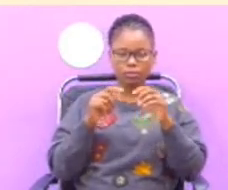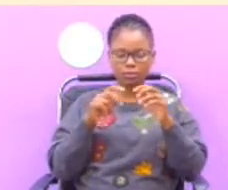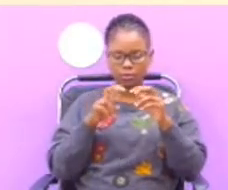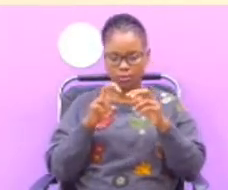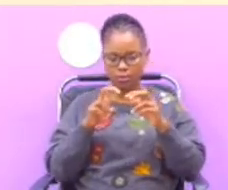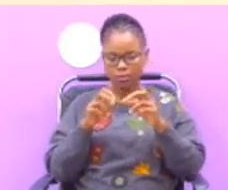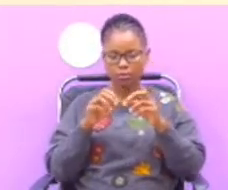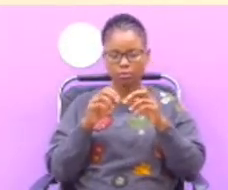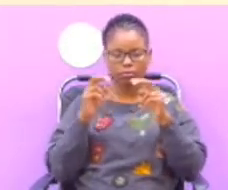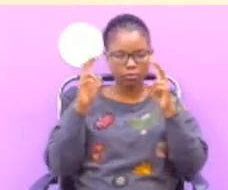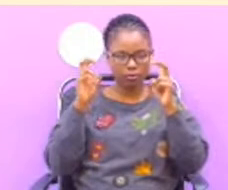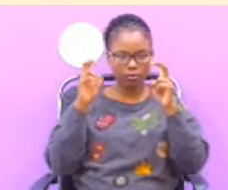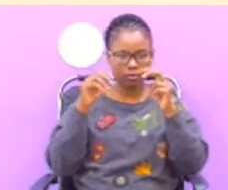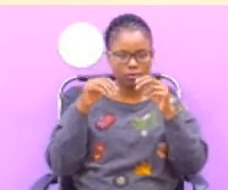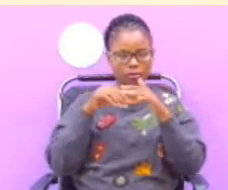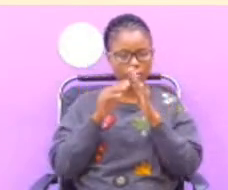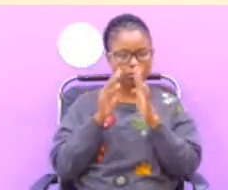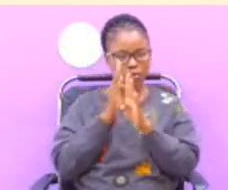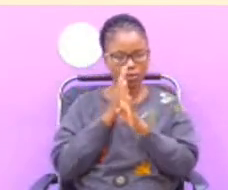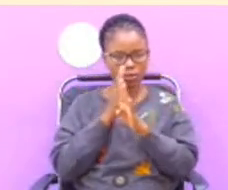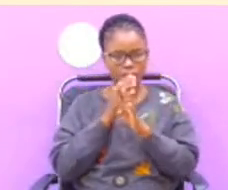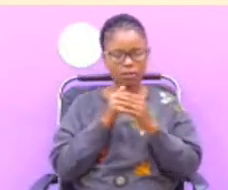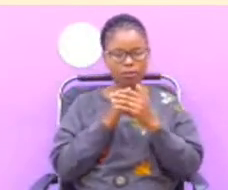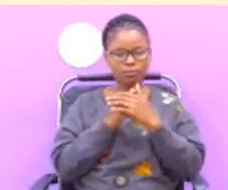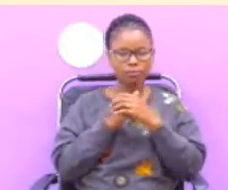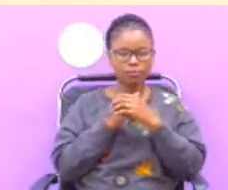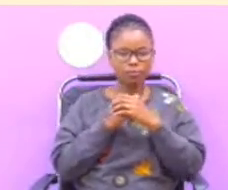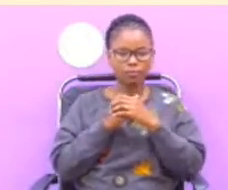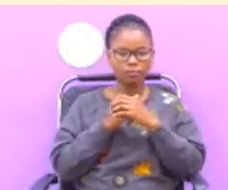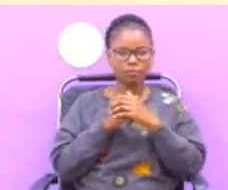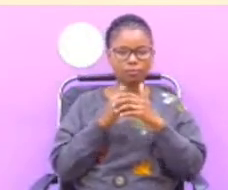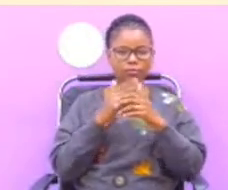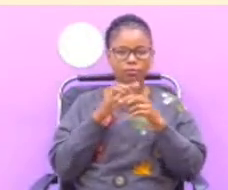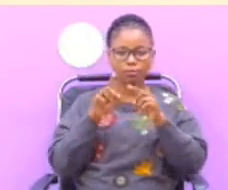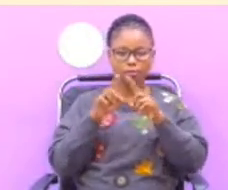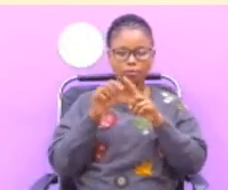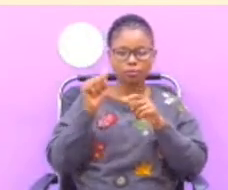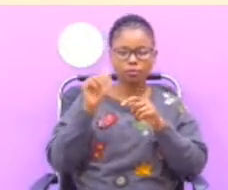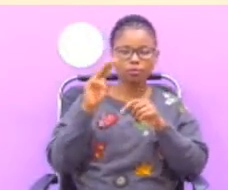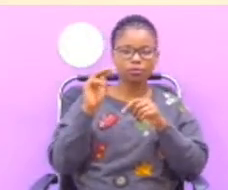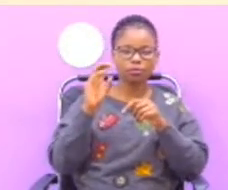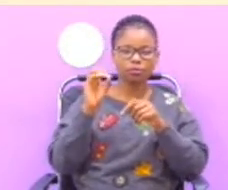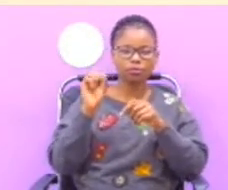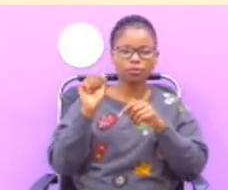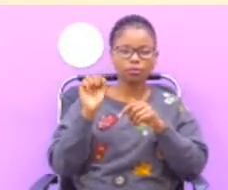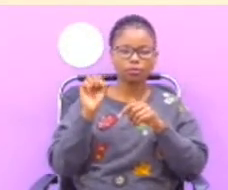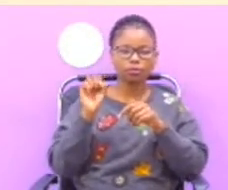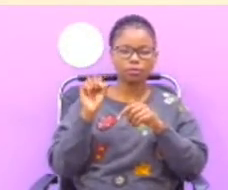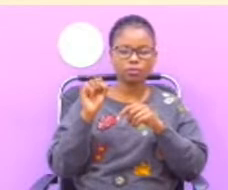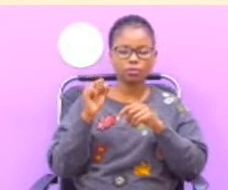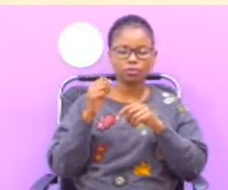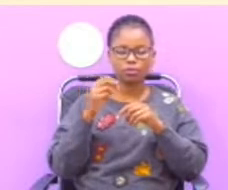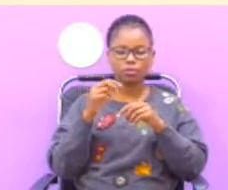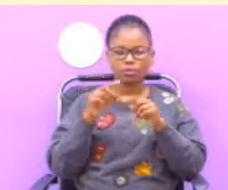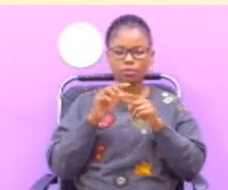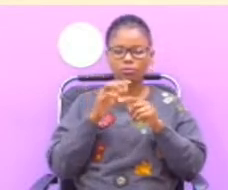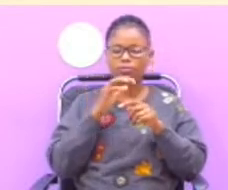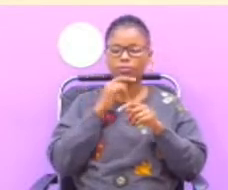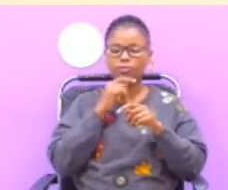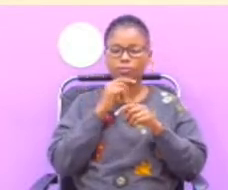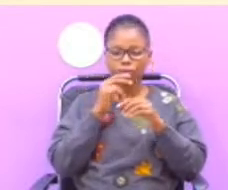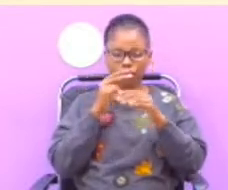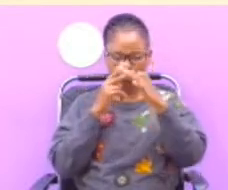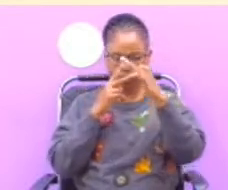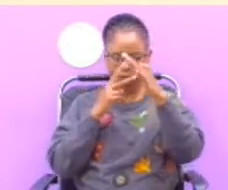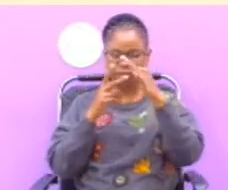kanerie kuo. Nikio da kira Amos ya ragia ta mudhuri urona. E mudhuri urona kodo kura yumono.